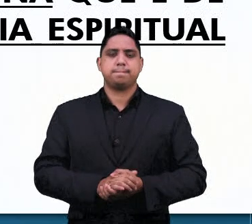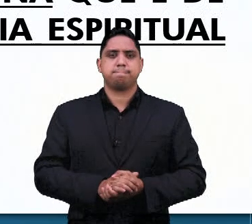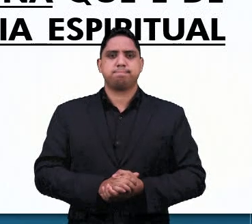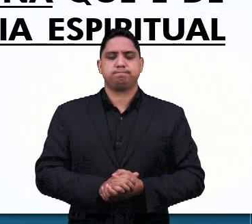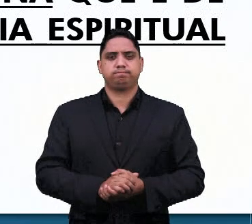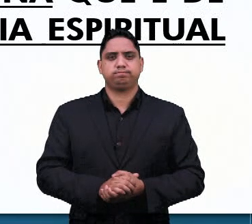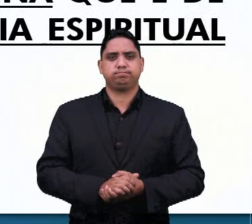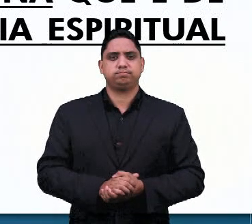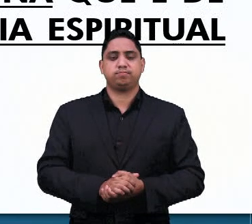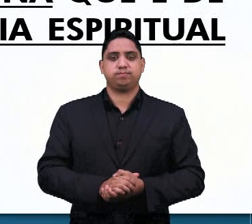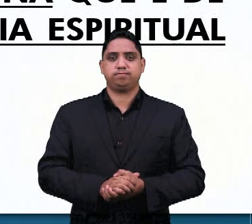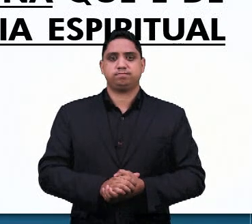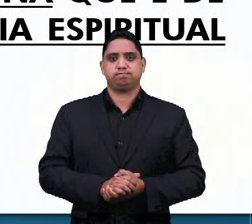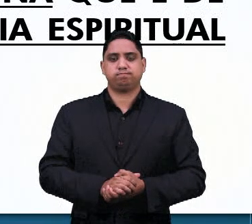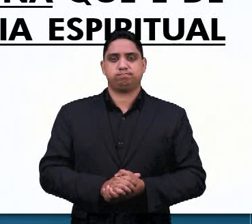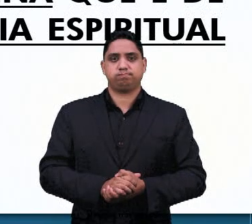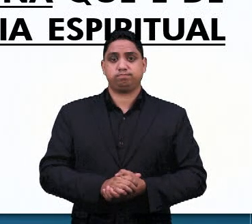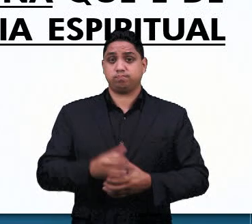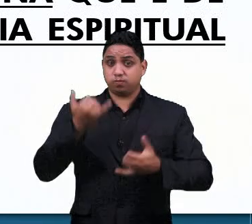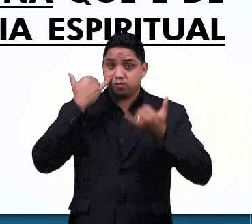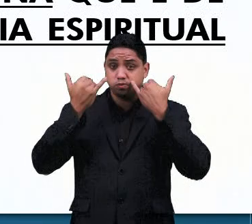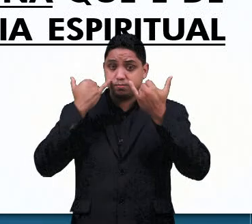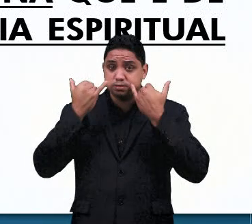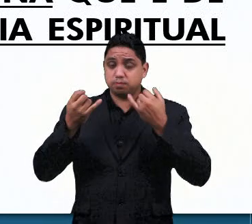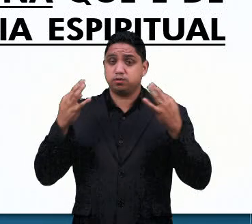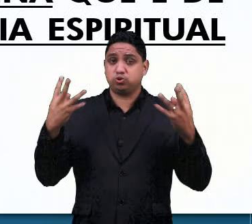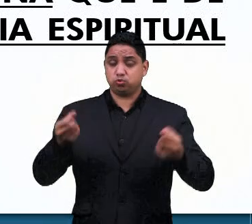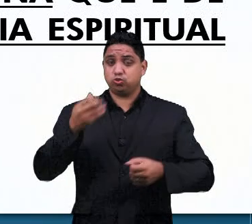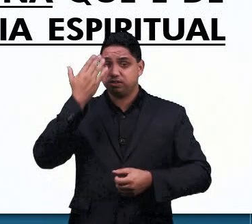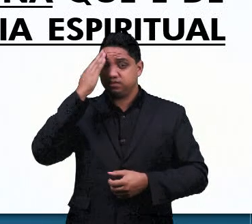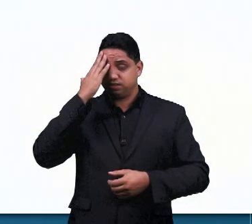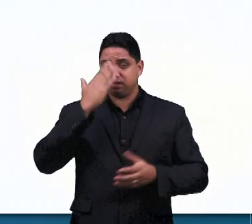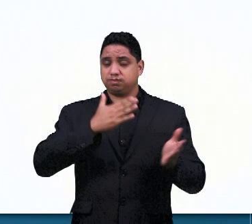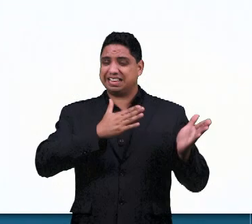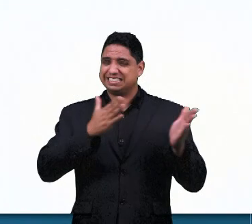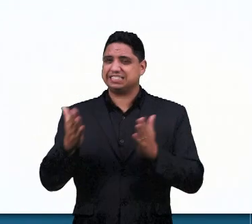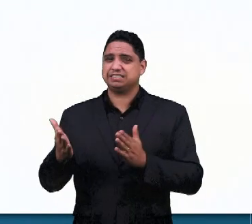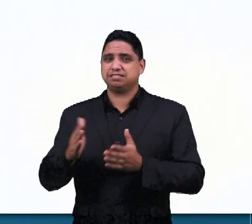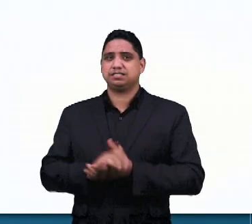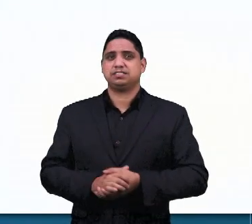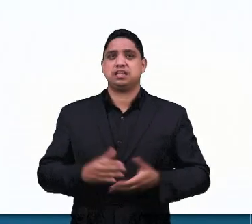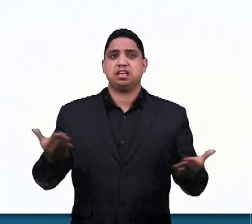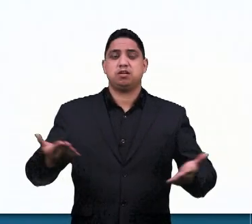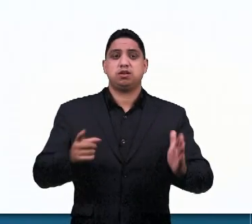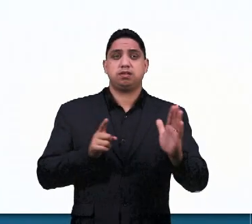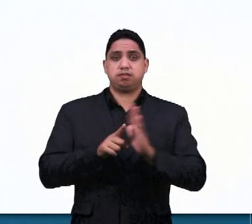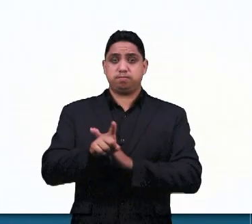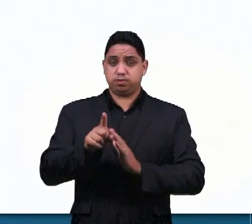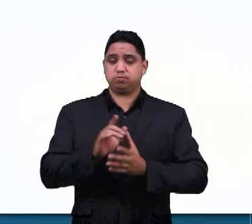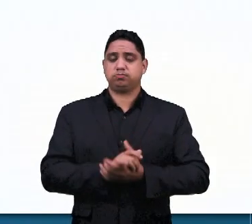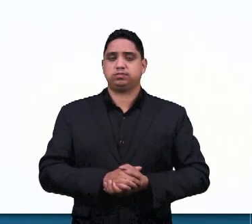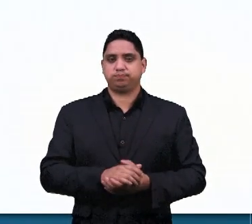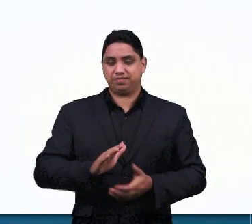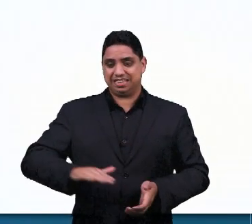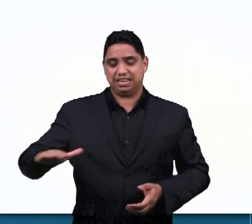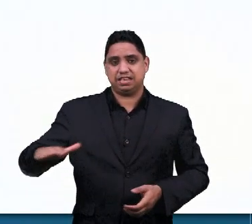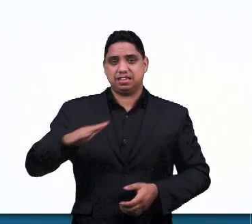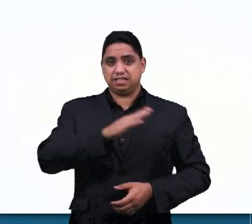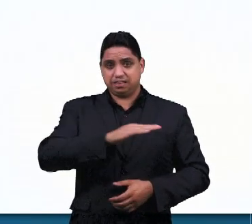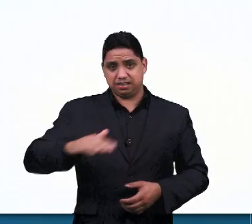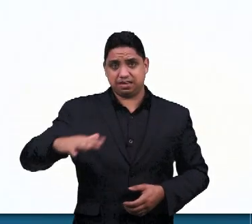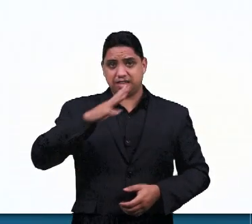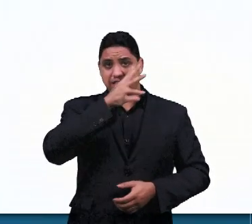initiale importante afin que tous puissent comprendre la séquence. Donc passons aux questions pour les enfants intermédiaires et adolescents.